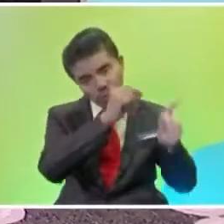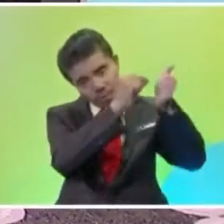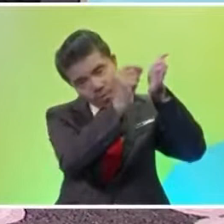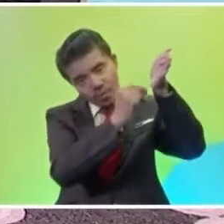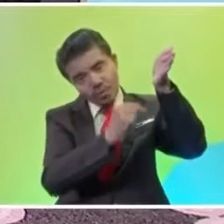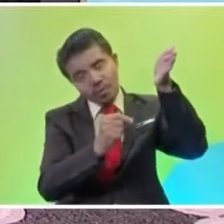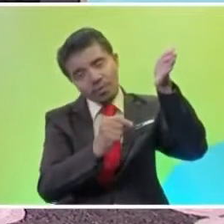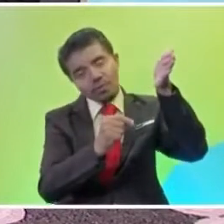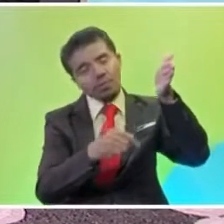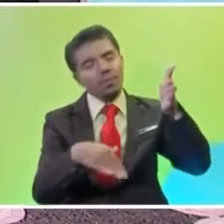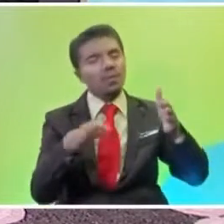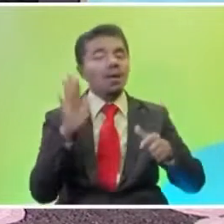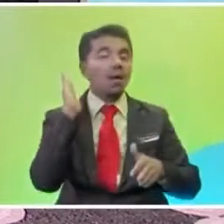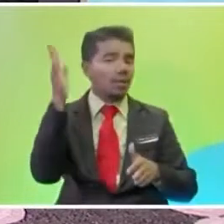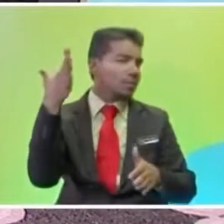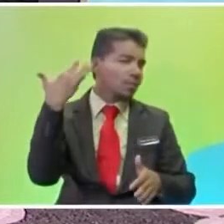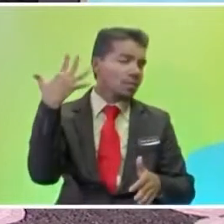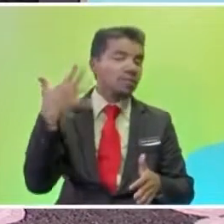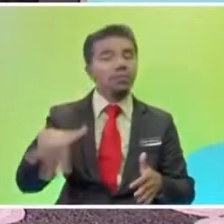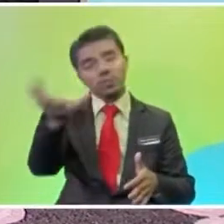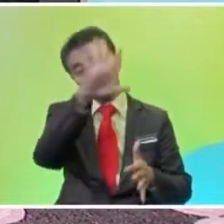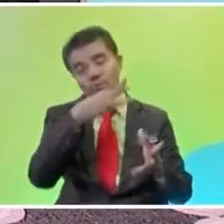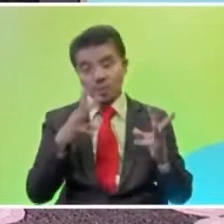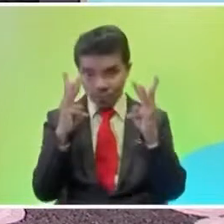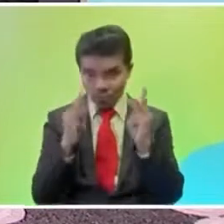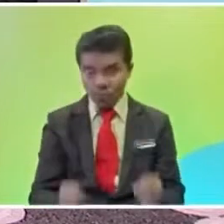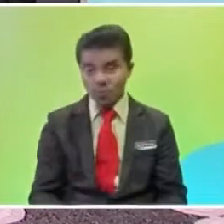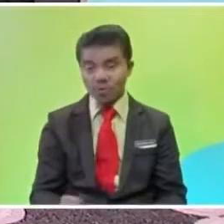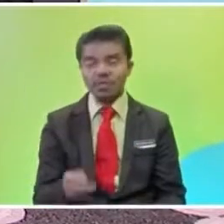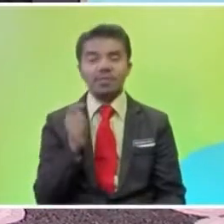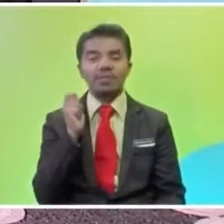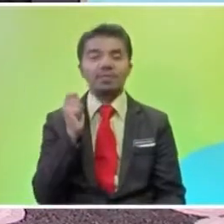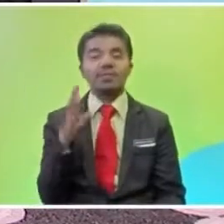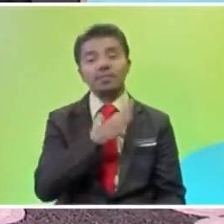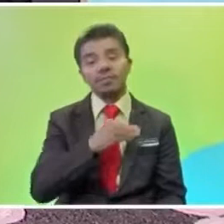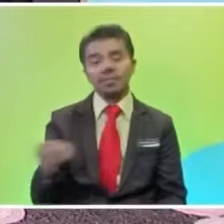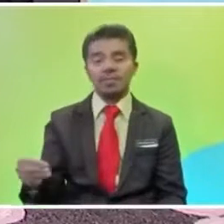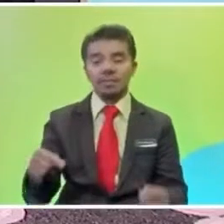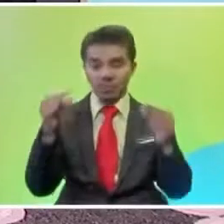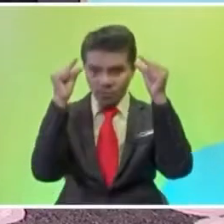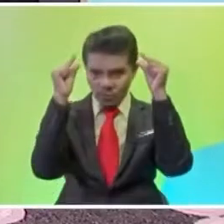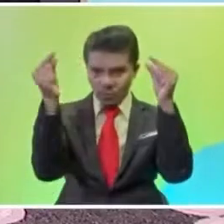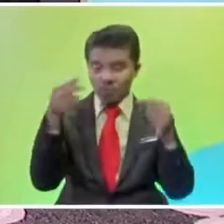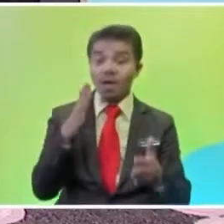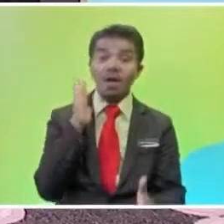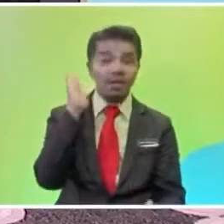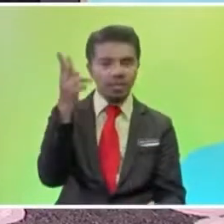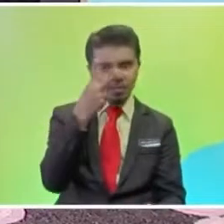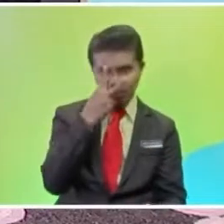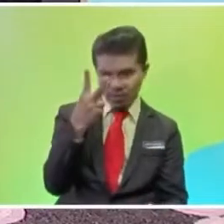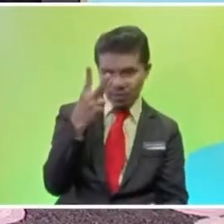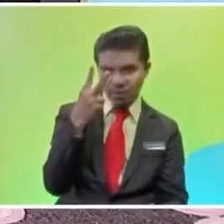didengar oleh semua murid adalah betul nilai oleh guru mereka betul tempat sekali jadi kita ada